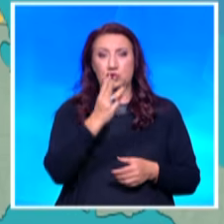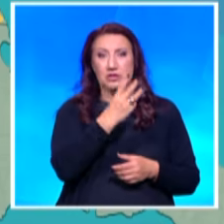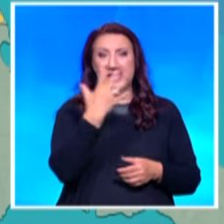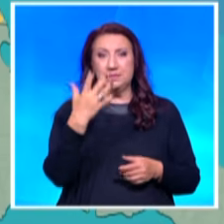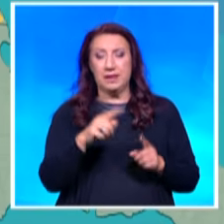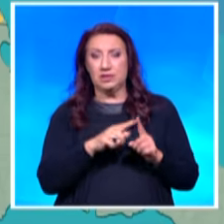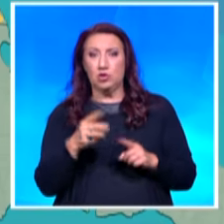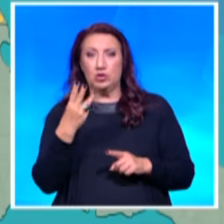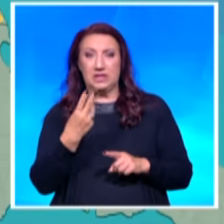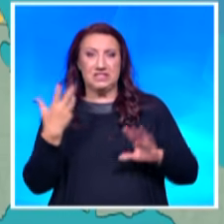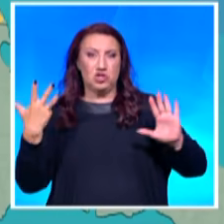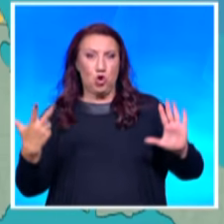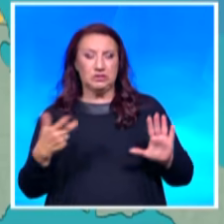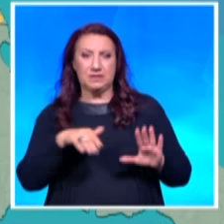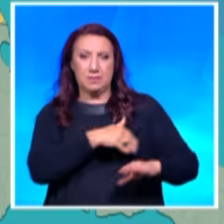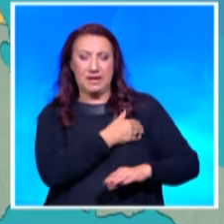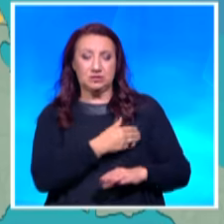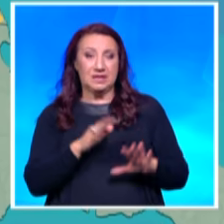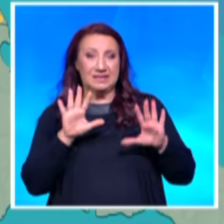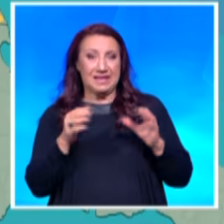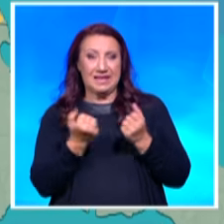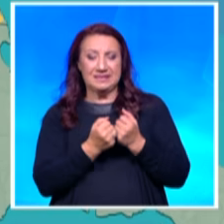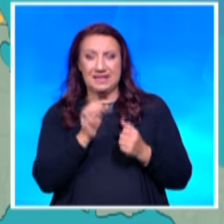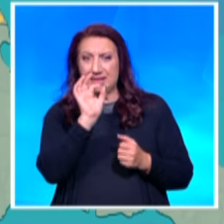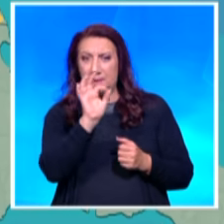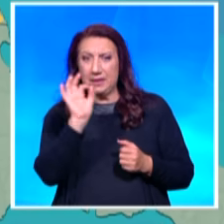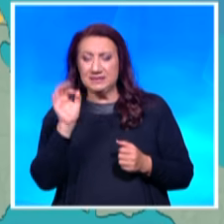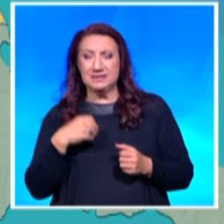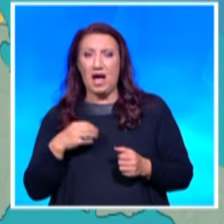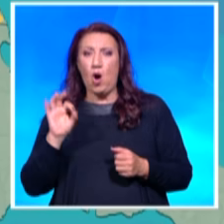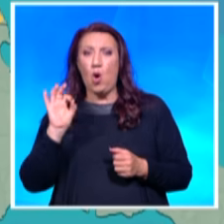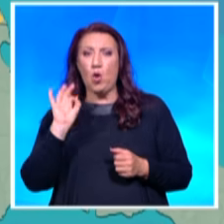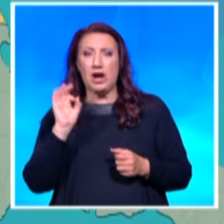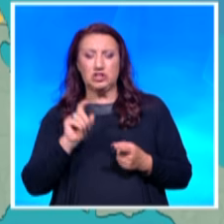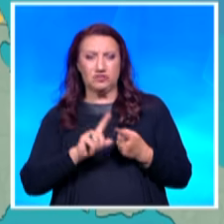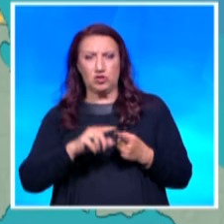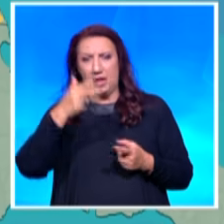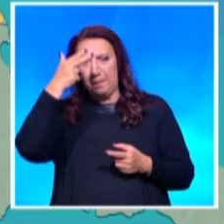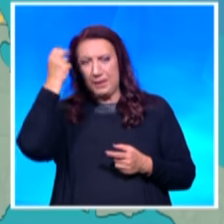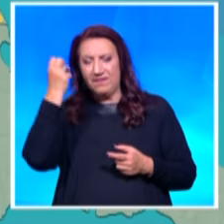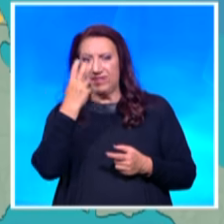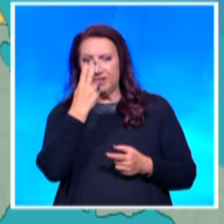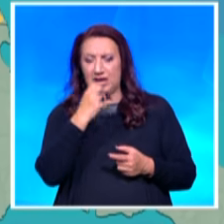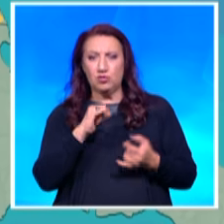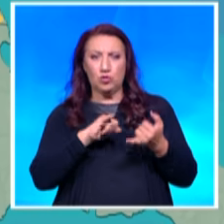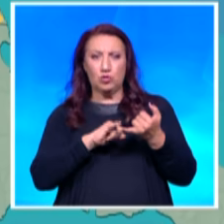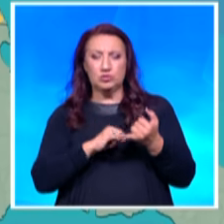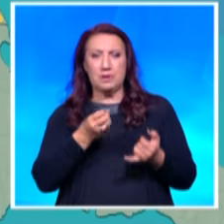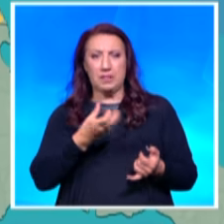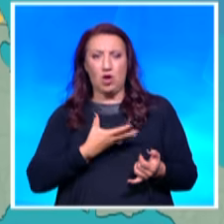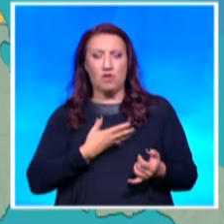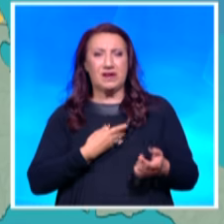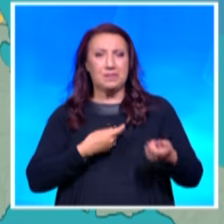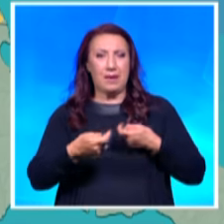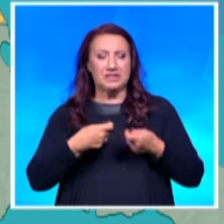38 градуса. В 10 области важи оранжев код за горещини, Плевен, Велико Търново, Русе, Благоевград, Пазарджик, Пловдив,